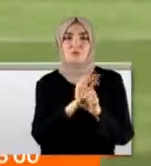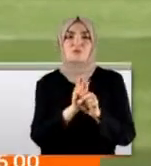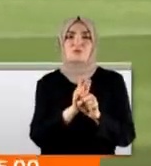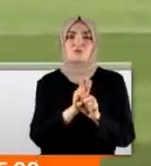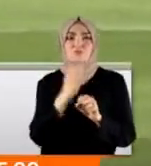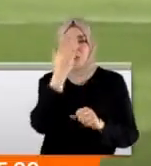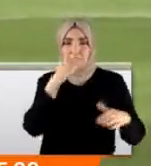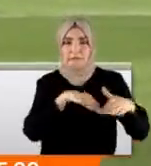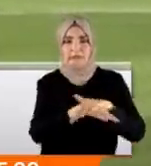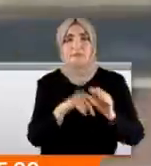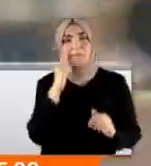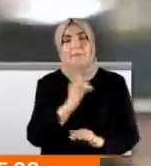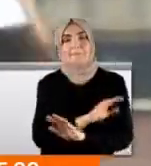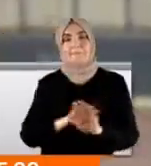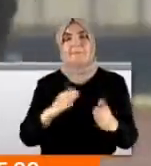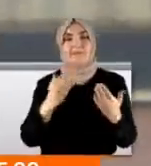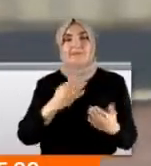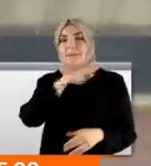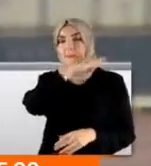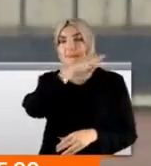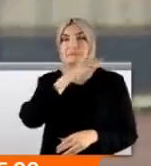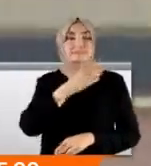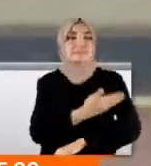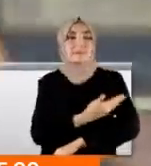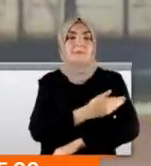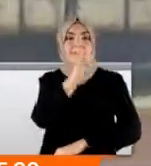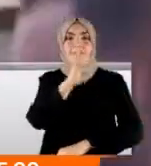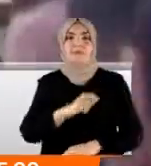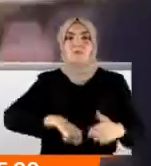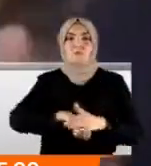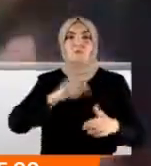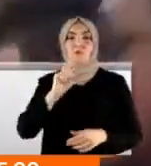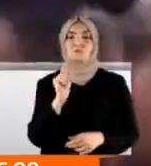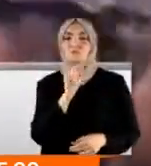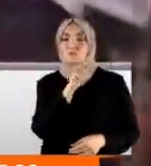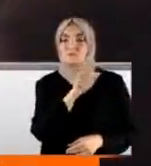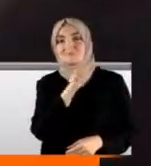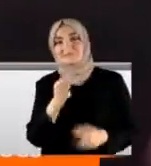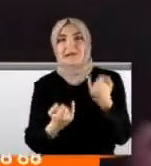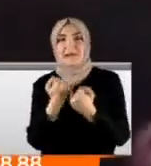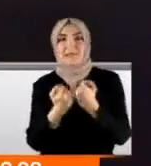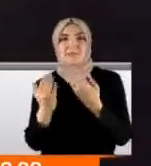Liverpool'un Mısırlı oyuncusu Muhammed Salah, kardeşinin düğününde pandemi yokmuşçasına eğlendi.